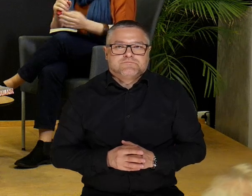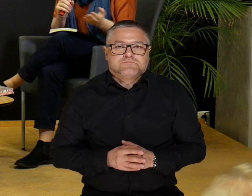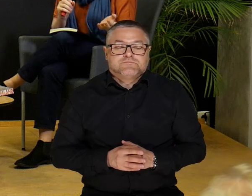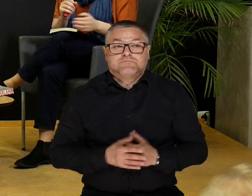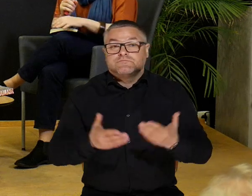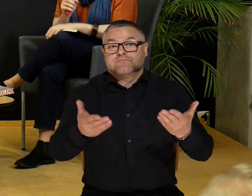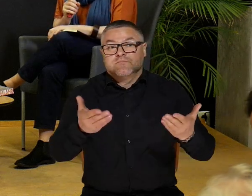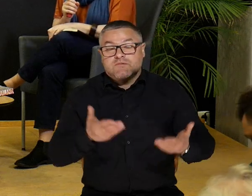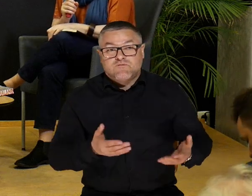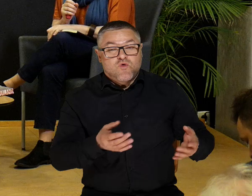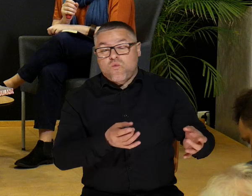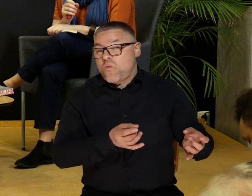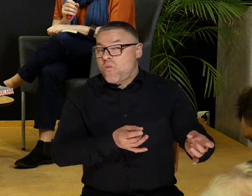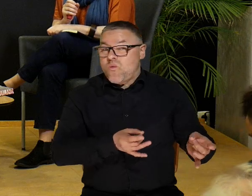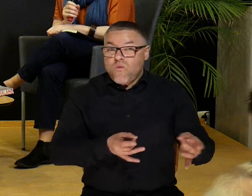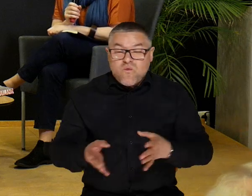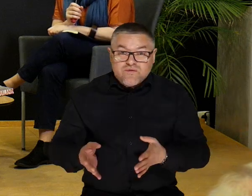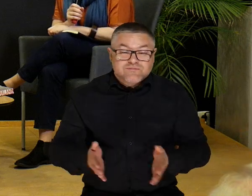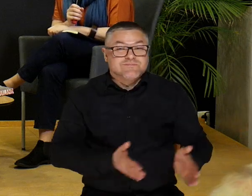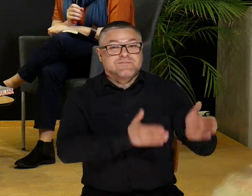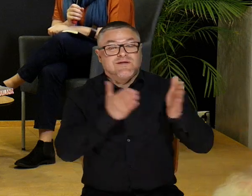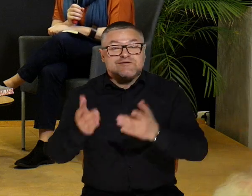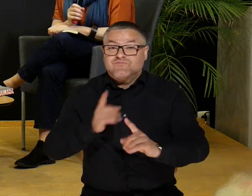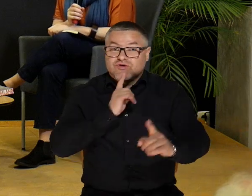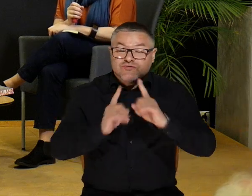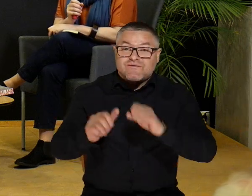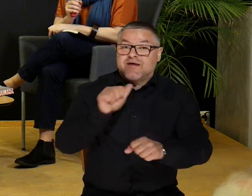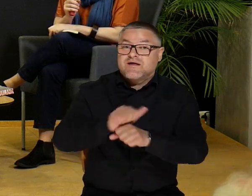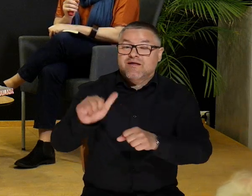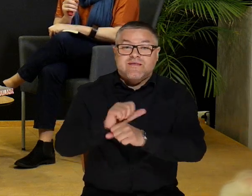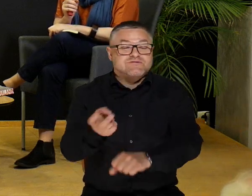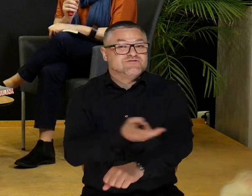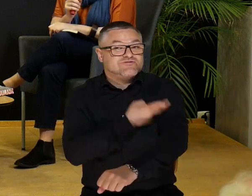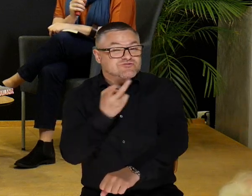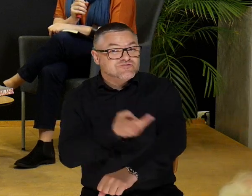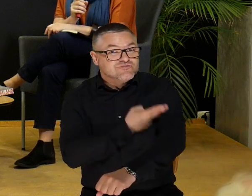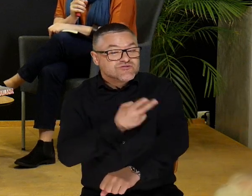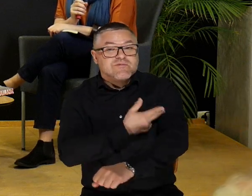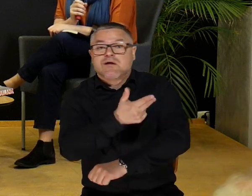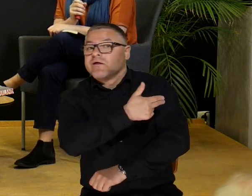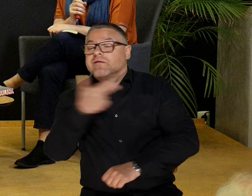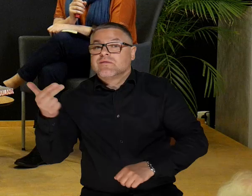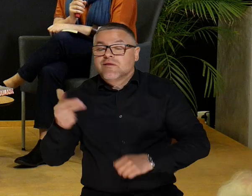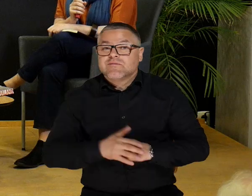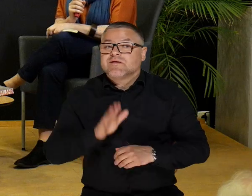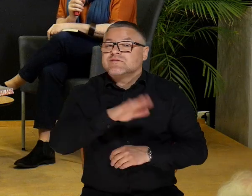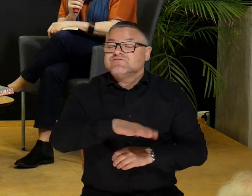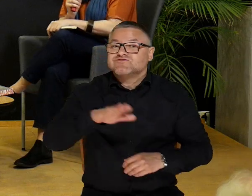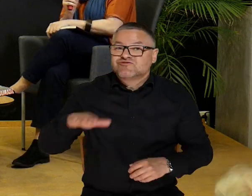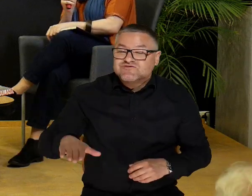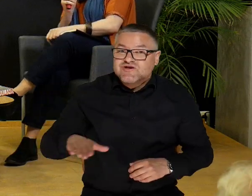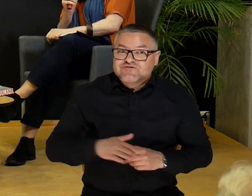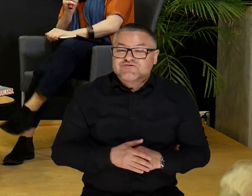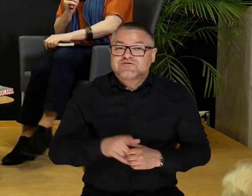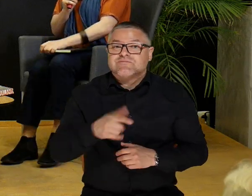I zapraszam od razu na kolejną rozmowę 11 czerwca. Temat dotyczący dzieci.